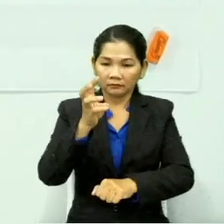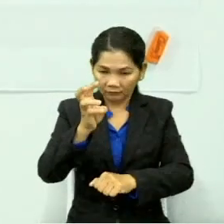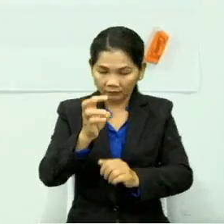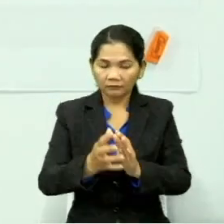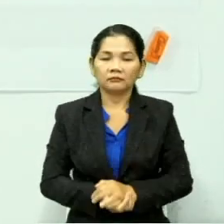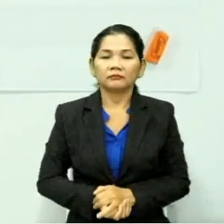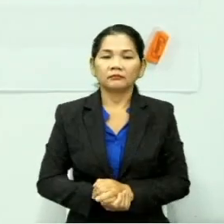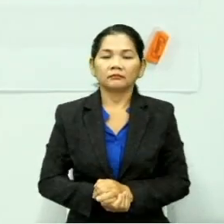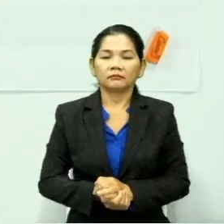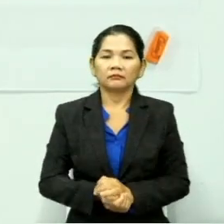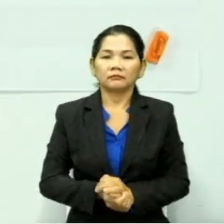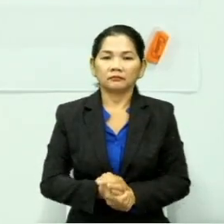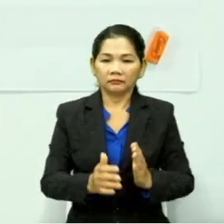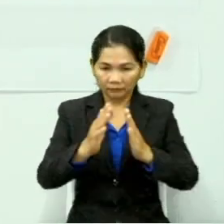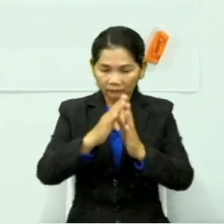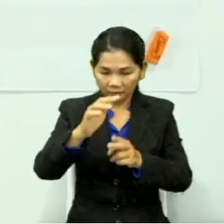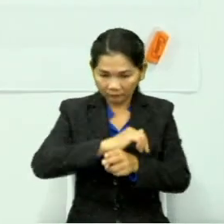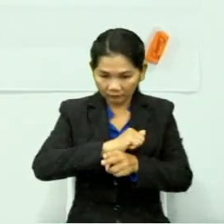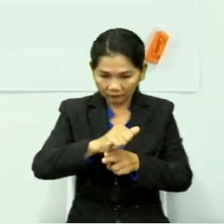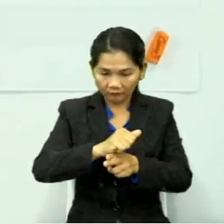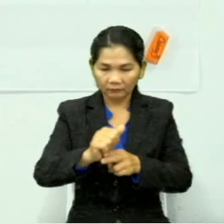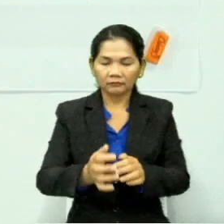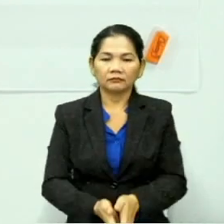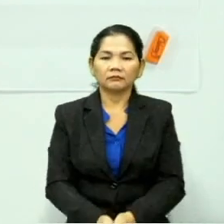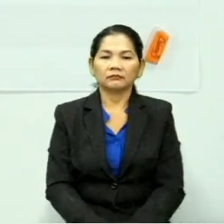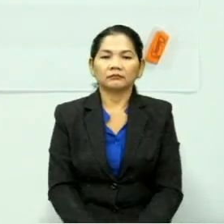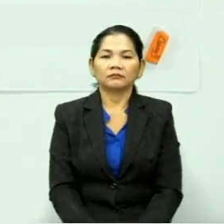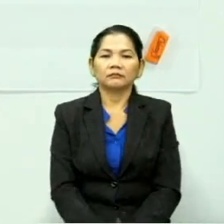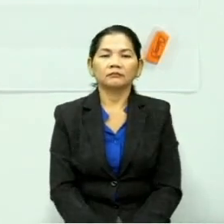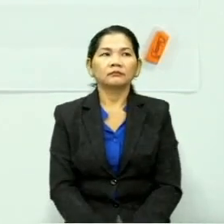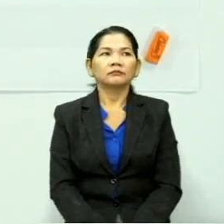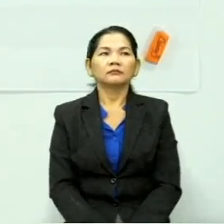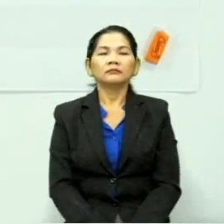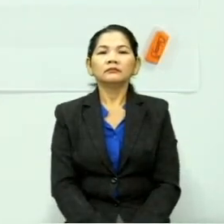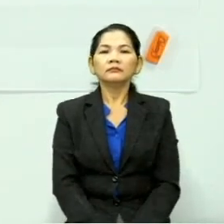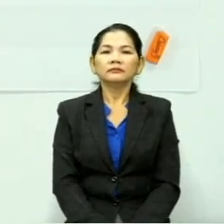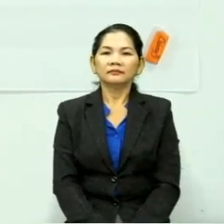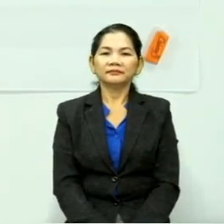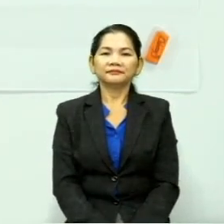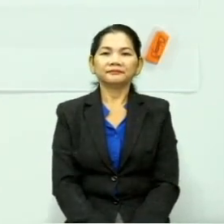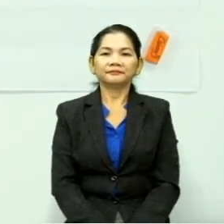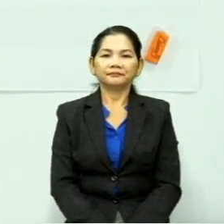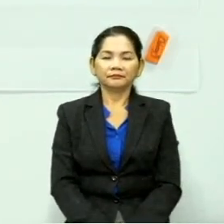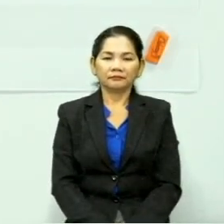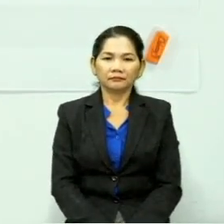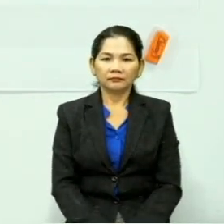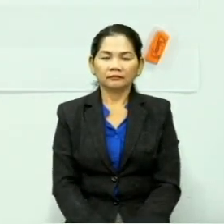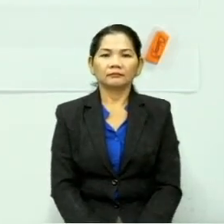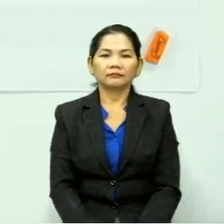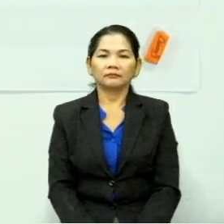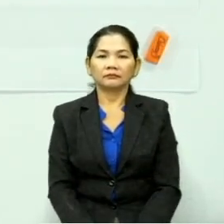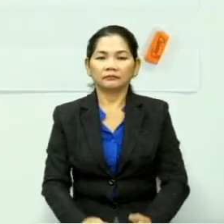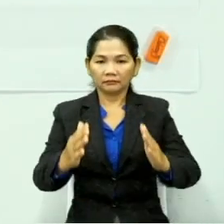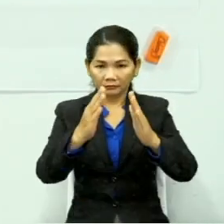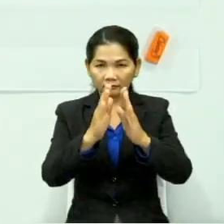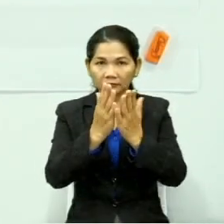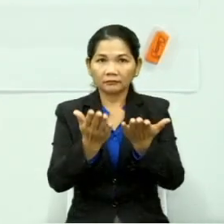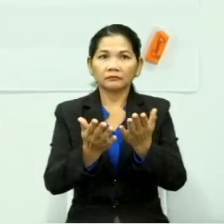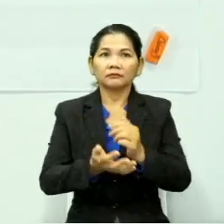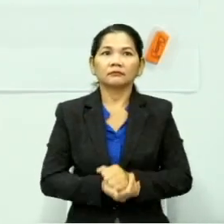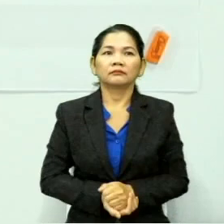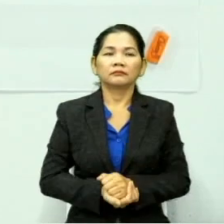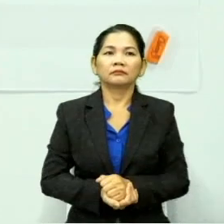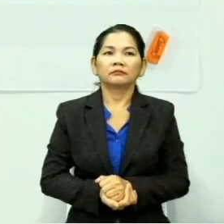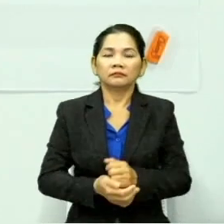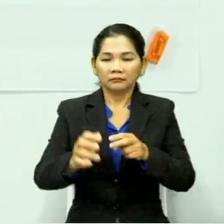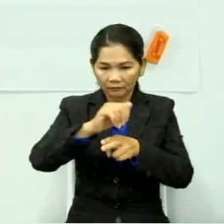con chặt cọt cây cà phê con đấy chẳng chẳng con dục sự phân một cột cách cao tìm mà con xâm